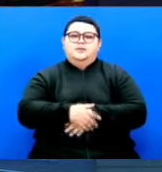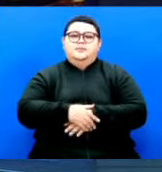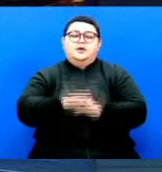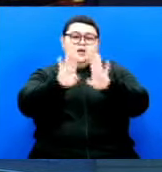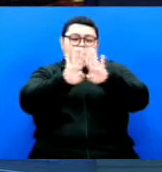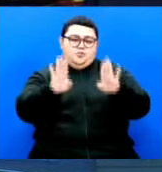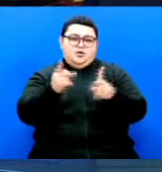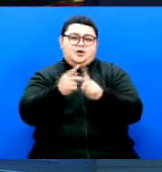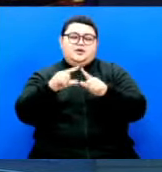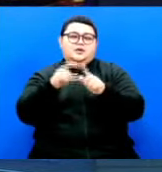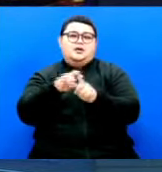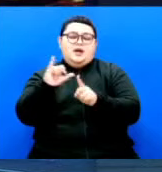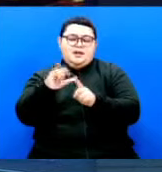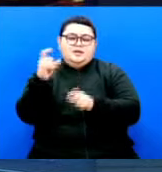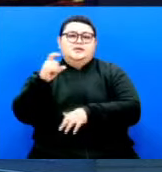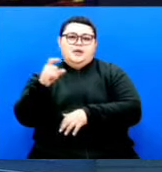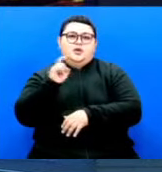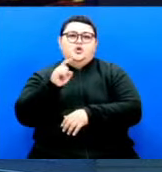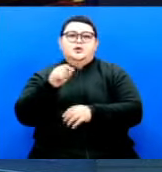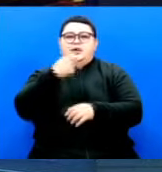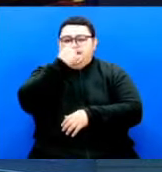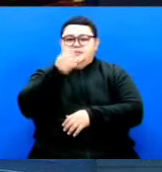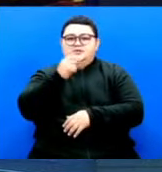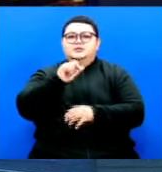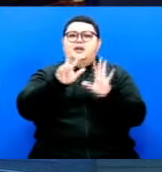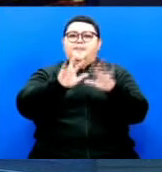Hadi Cahyanto pada Kamis 8 Agustus kemarin.